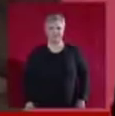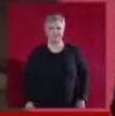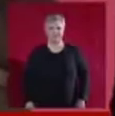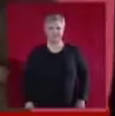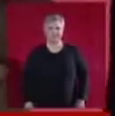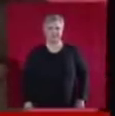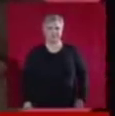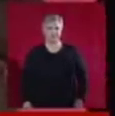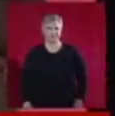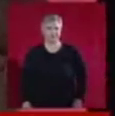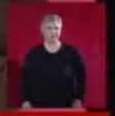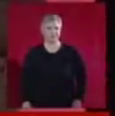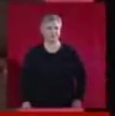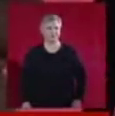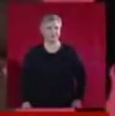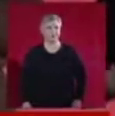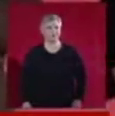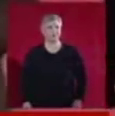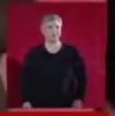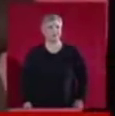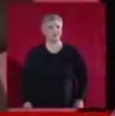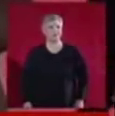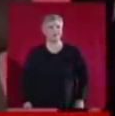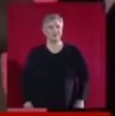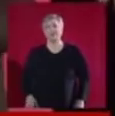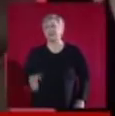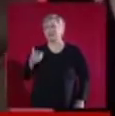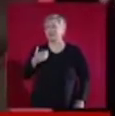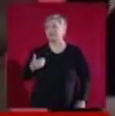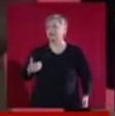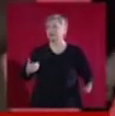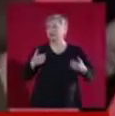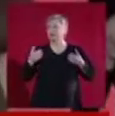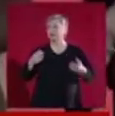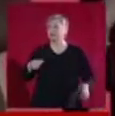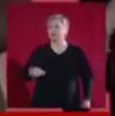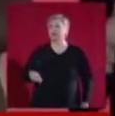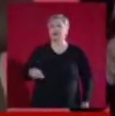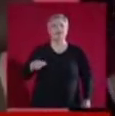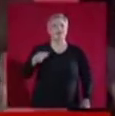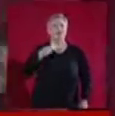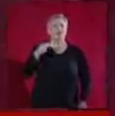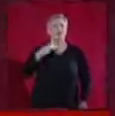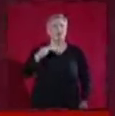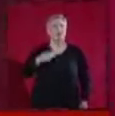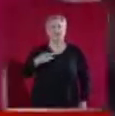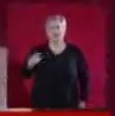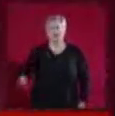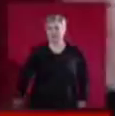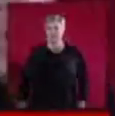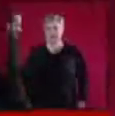ευχαριστούμε ένας άλλος εκπρόσωπος της νέας γενιάς ο θοδωρής ο ο δουμπης